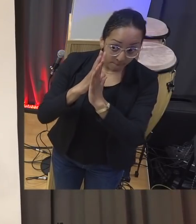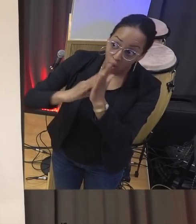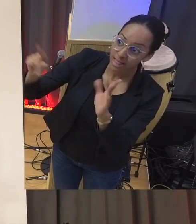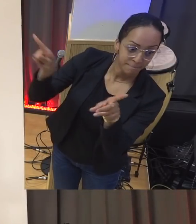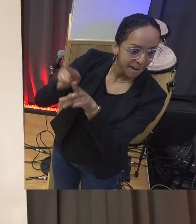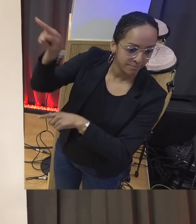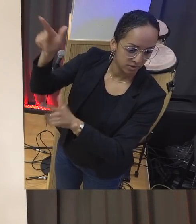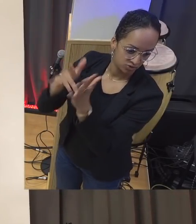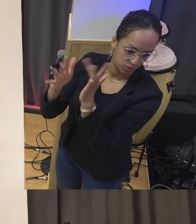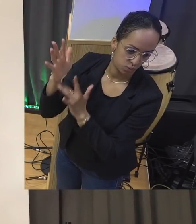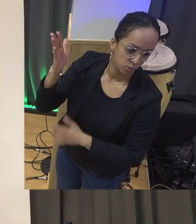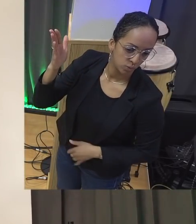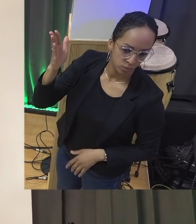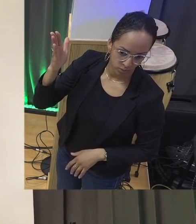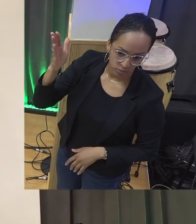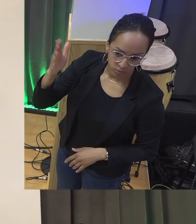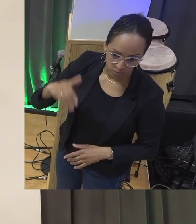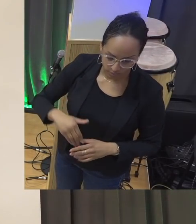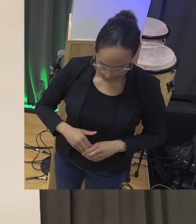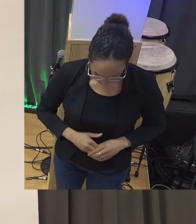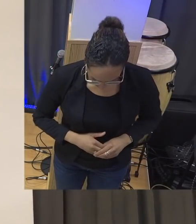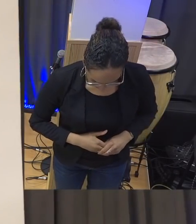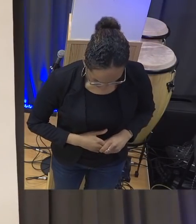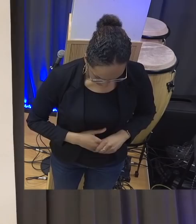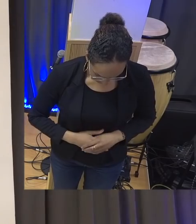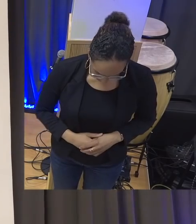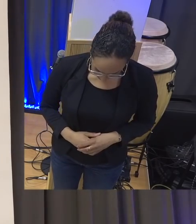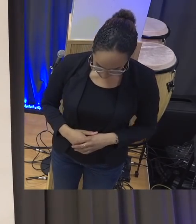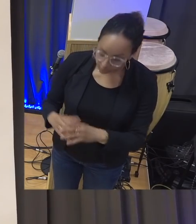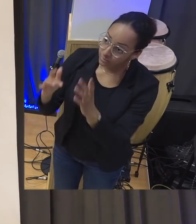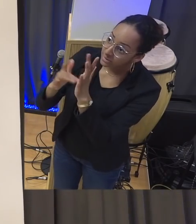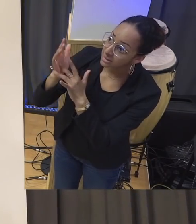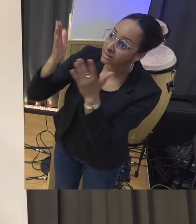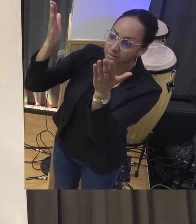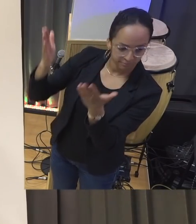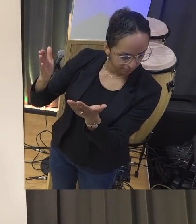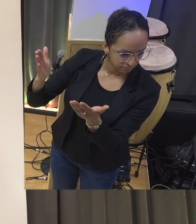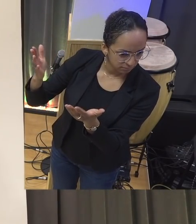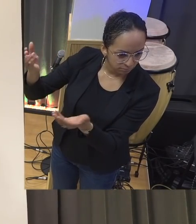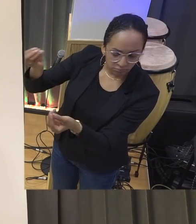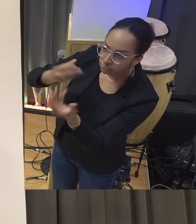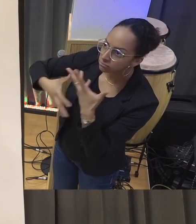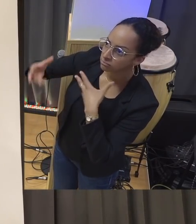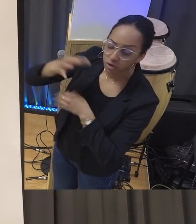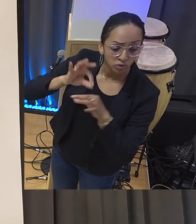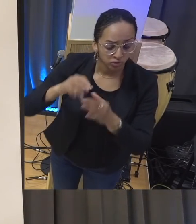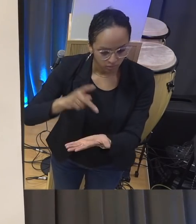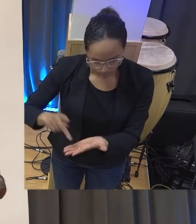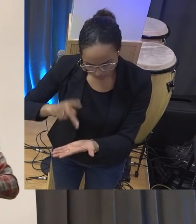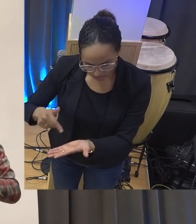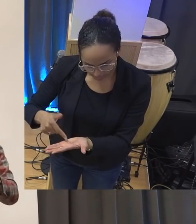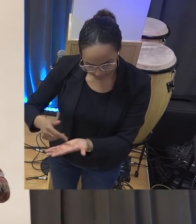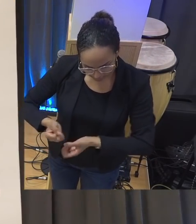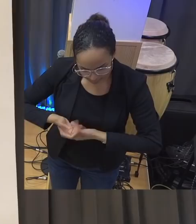C'est ainsi que le Christ nous parle, et la prière de Paul invite les chrétiens d'Éphèse et ceux de